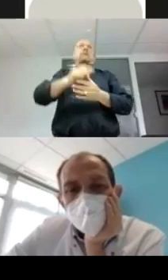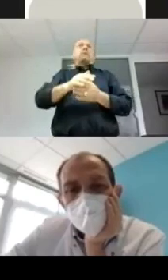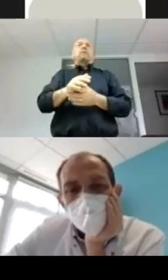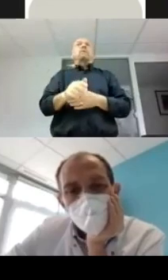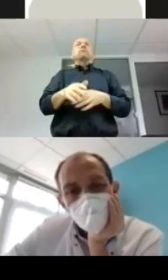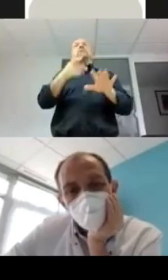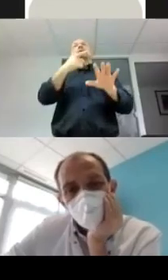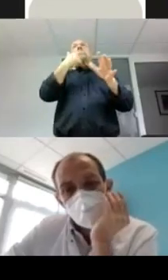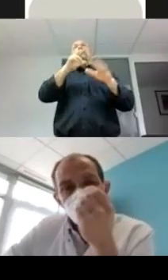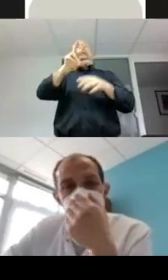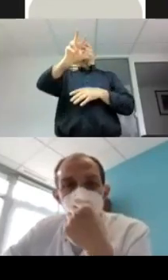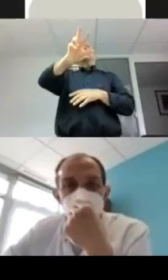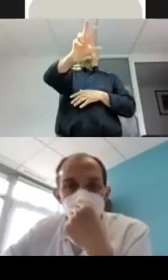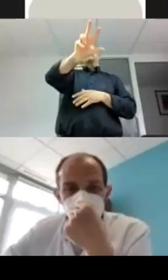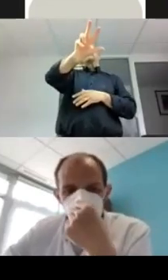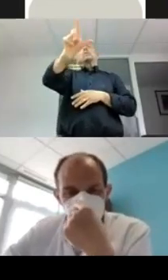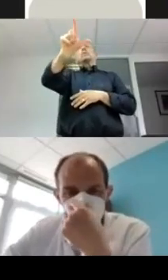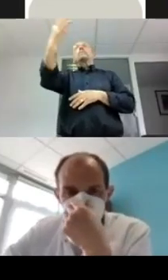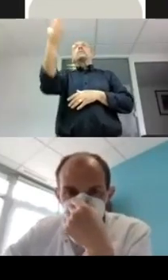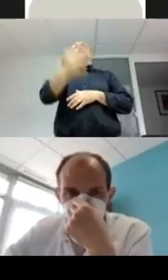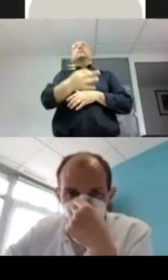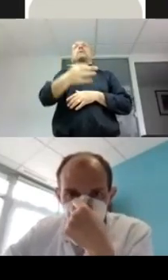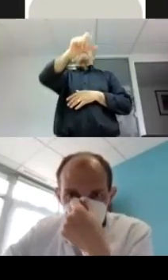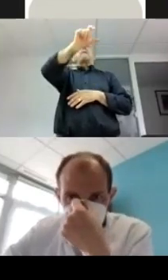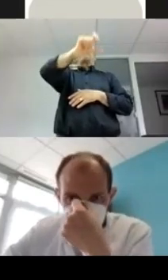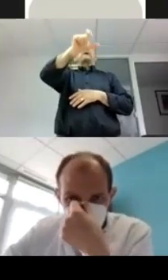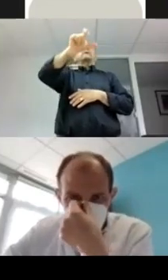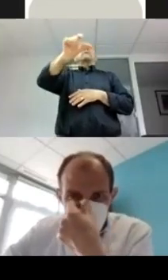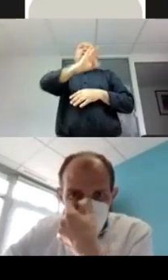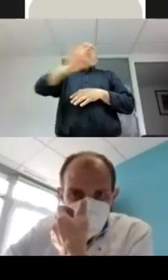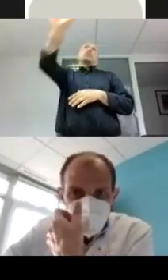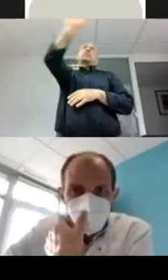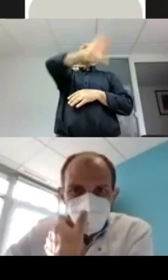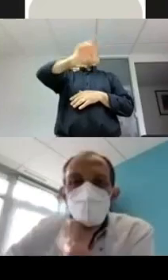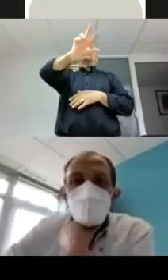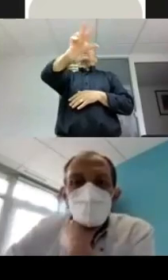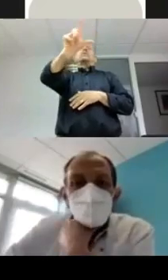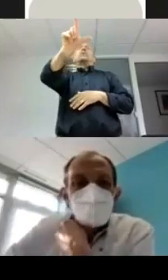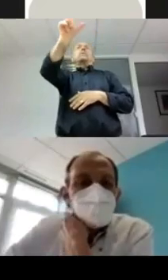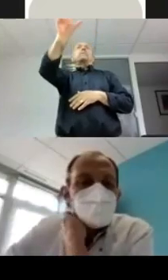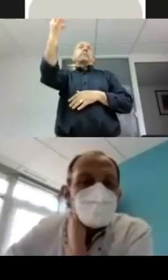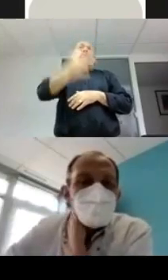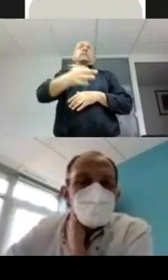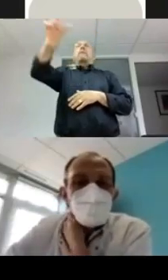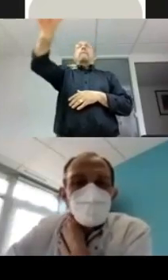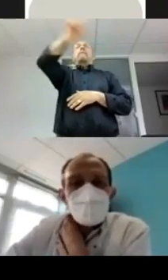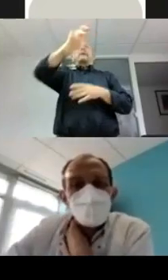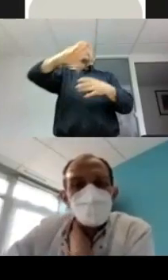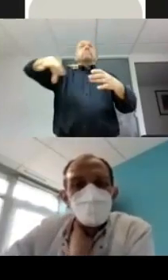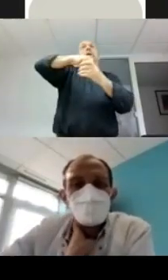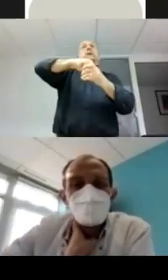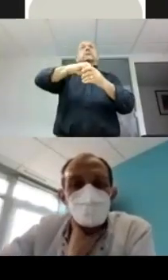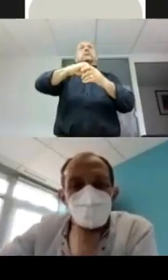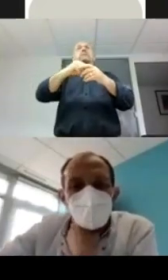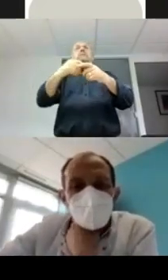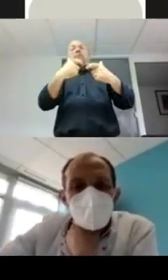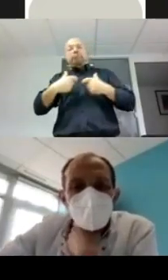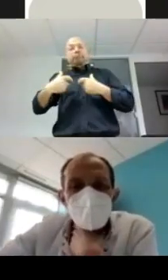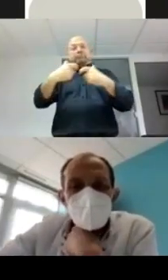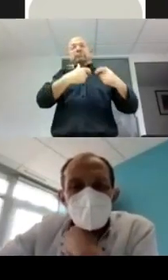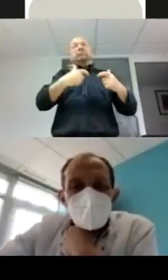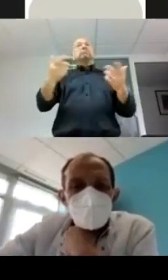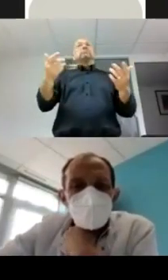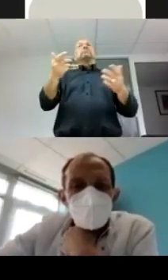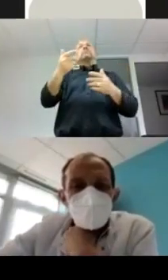1 personne sur 3, puisqu'on était à 32%, un peu plus de 32% au niveau national sur